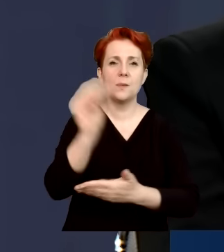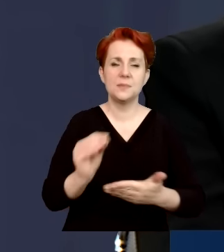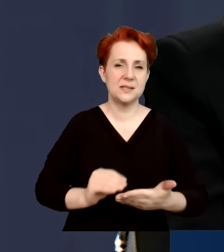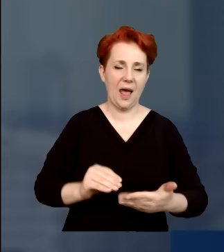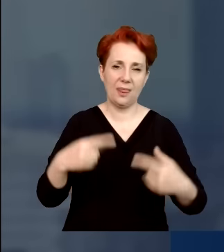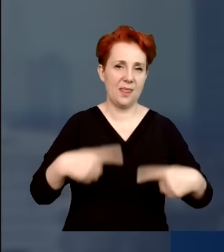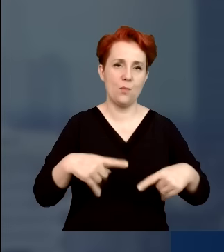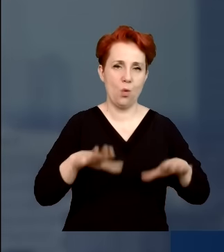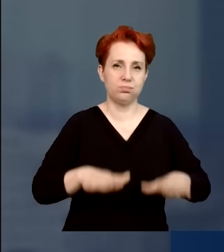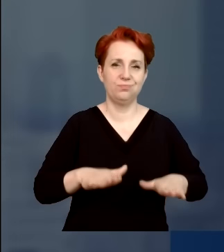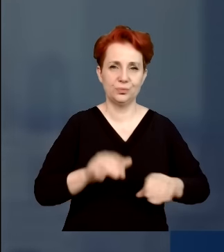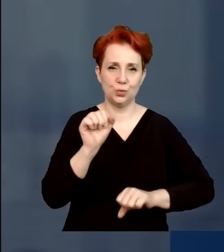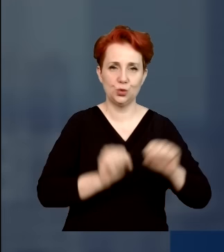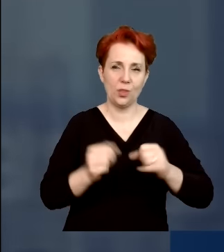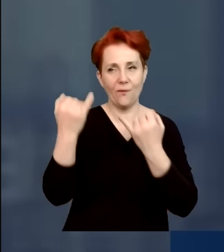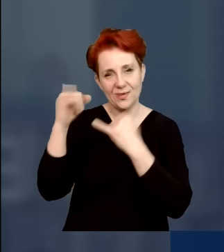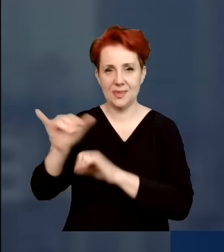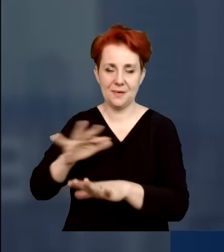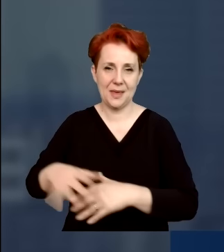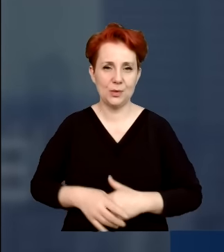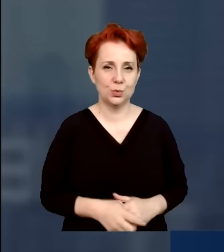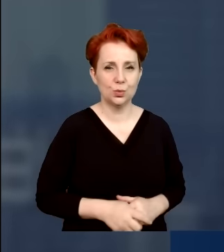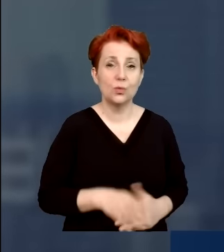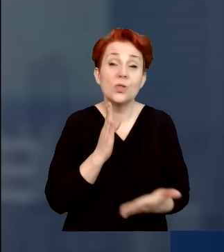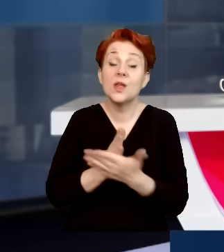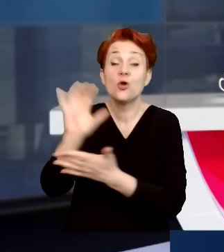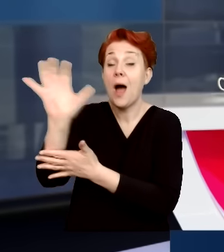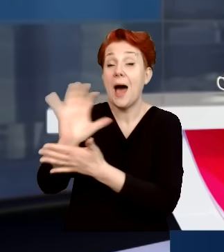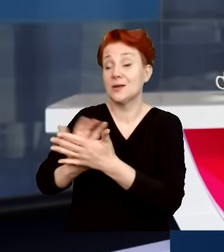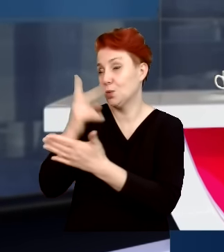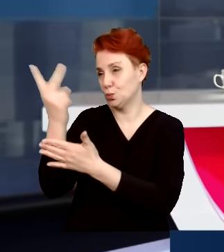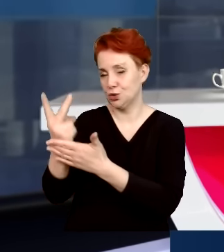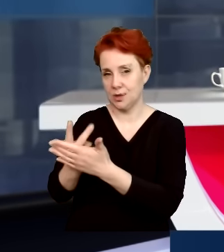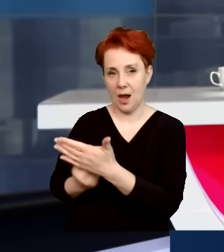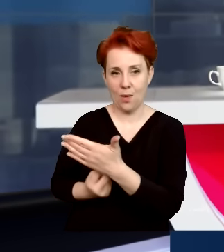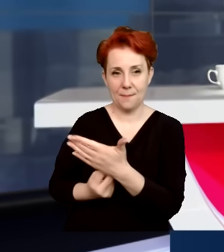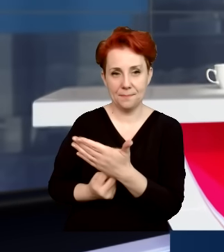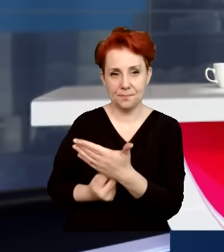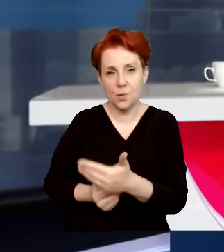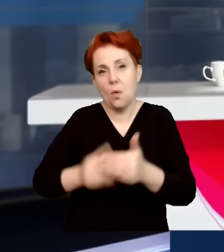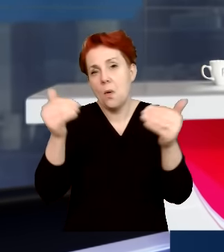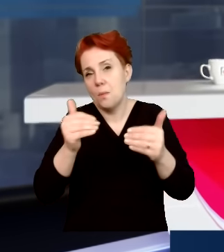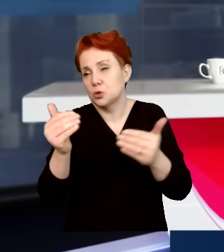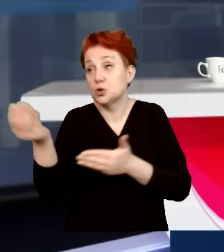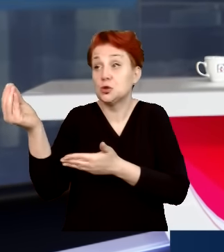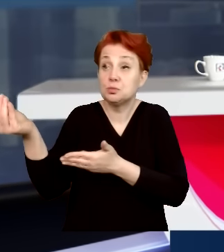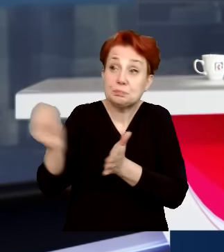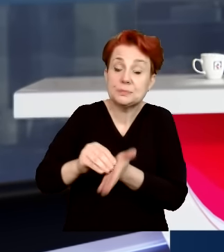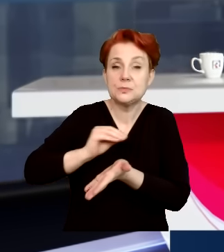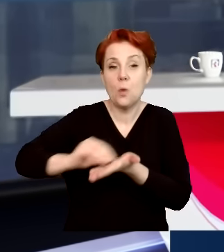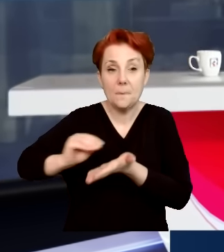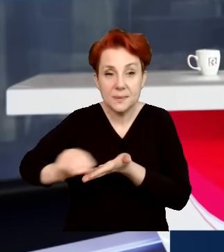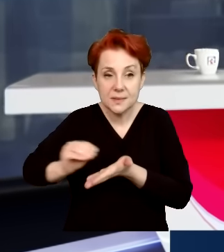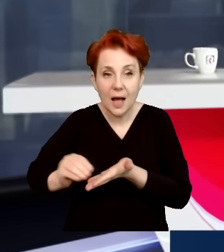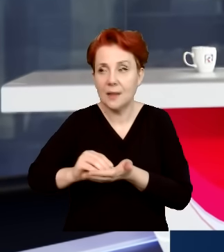budynkiem sądu. Więc nie mogę się powoływać, bo to tylko artykuł, tak, więc gdzieś można było to dopisać, ale tak